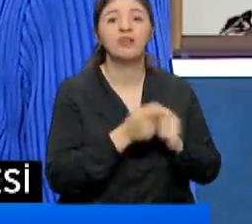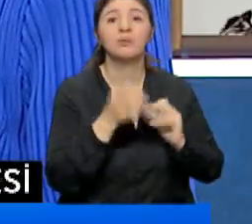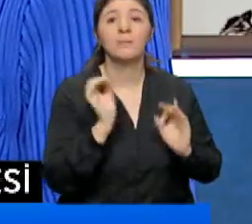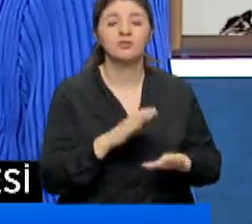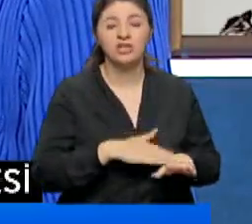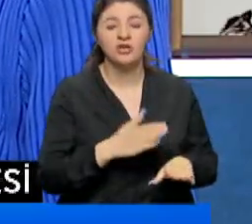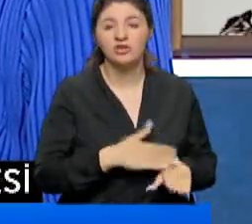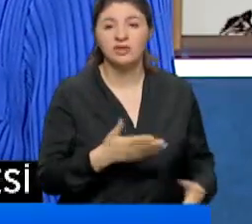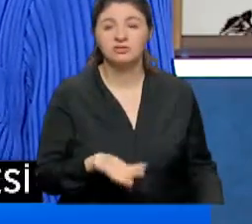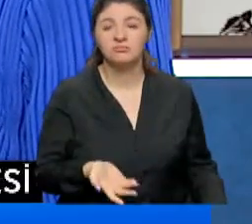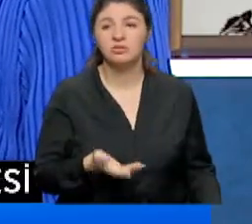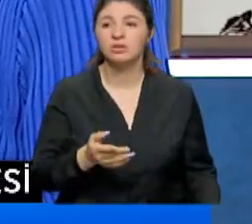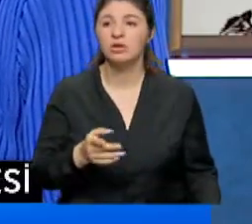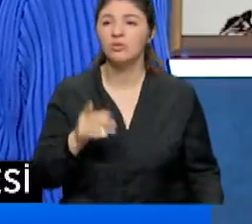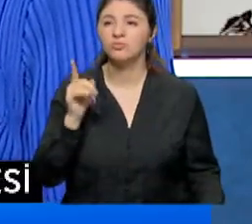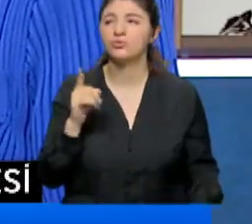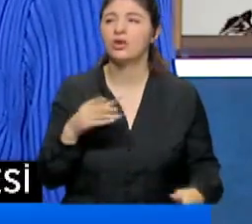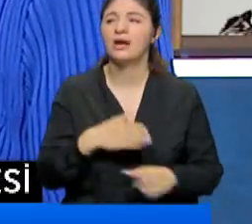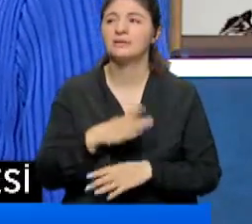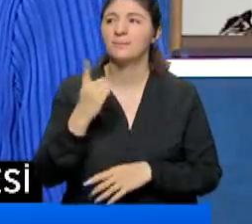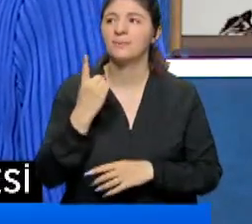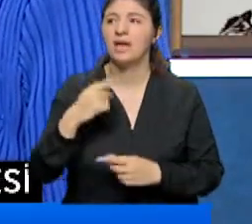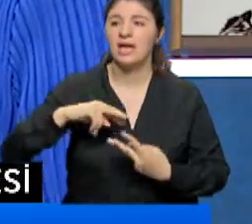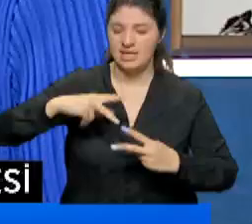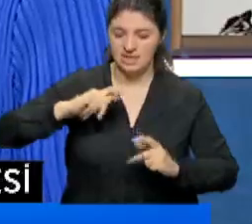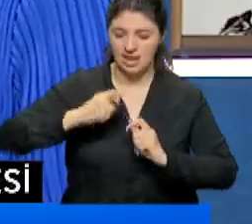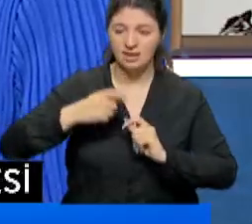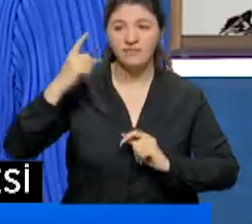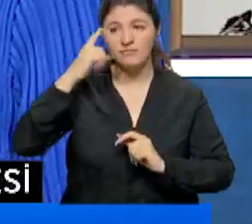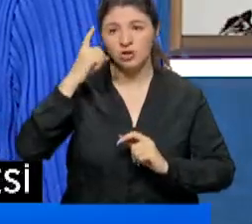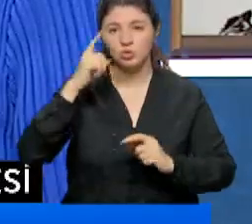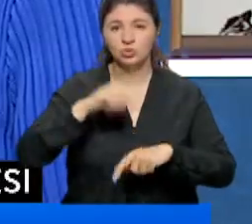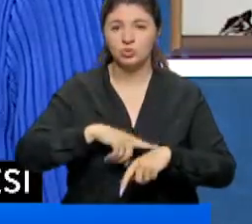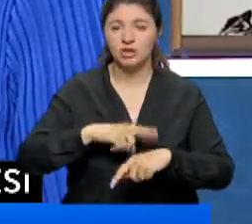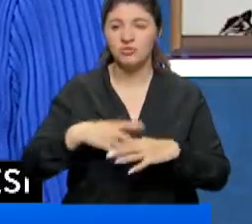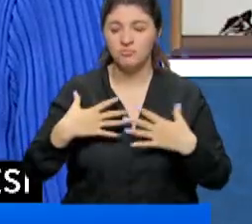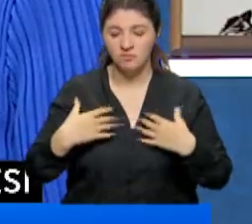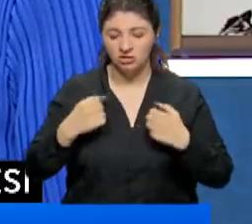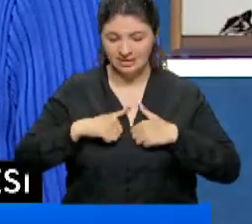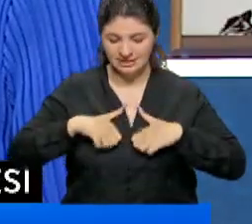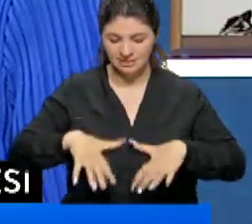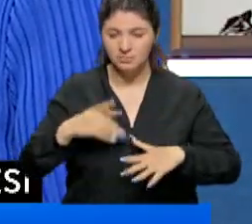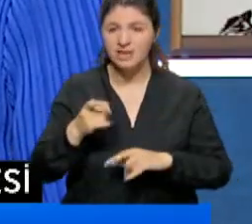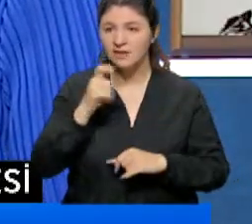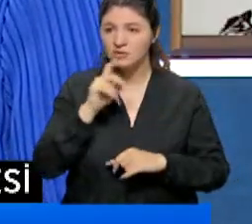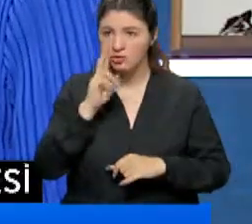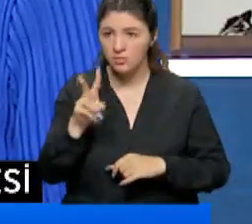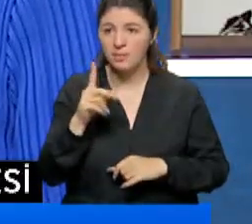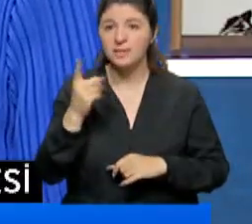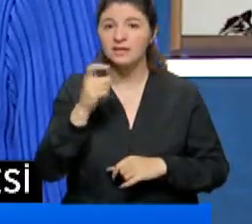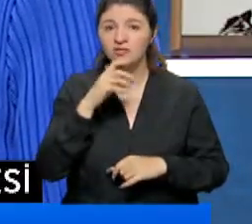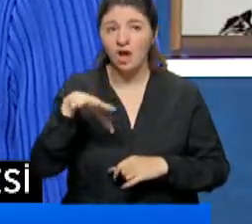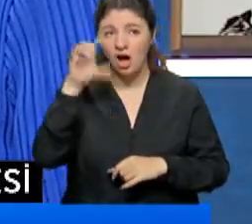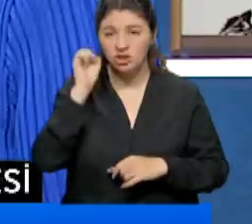değişmeye başlıyor yavaş yavaş aslında bir genetik ve Nuri minör süreç bağışıklık sisteminde bir yanlış tanıma bir